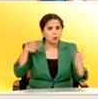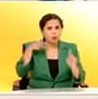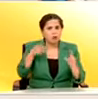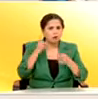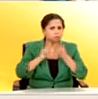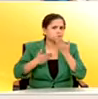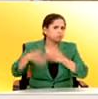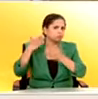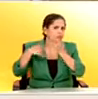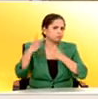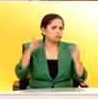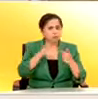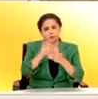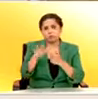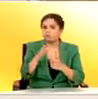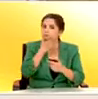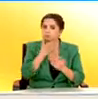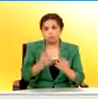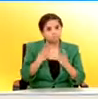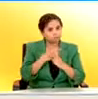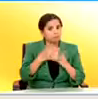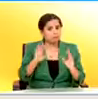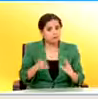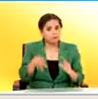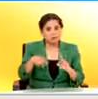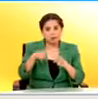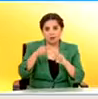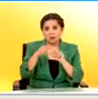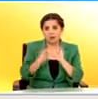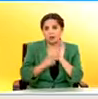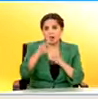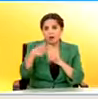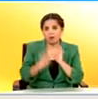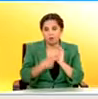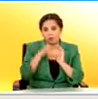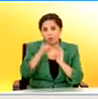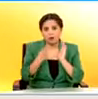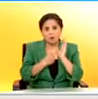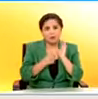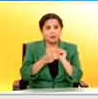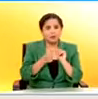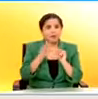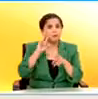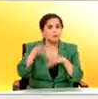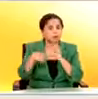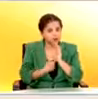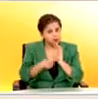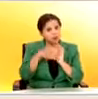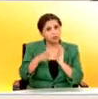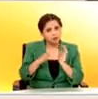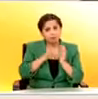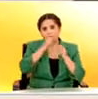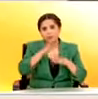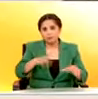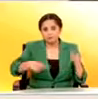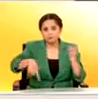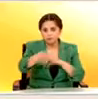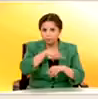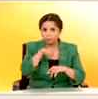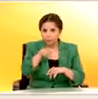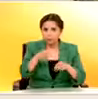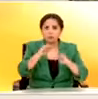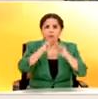को सामने लाने के लिए जाना जाता है। कारवार के रविंद्रनाथ टैगोर बीच पर वॉरशिप म्यूजियम